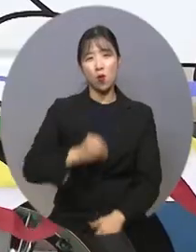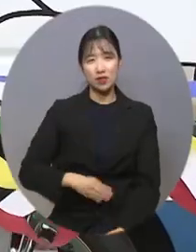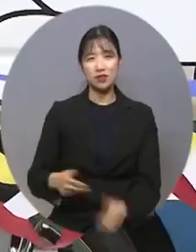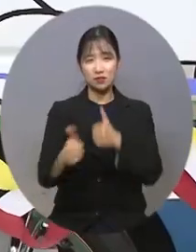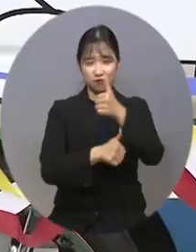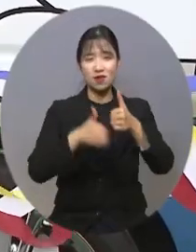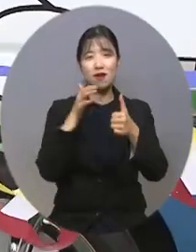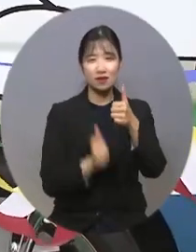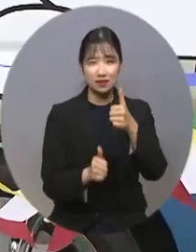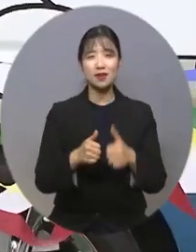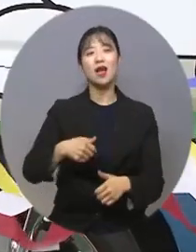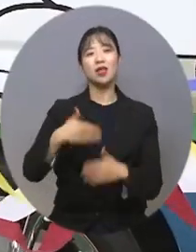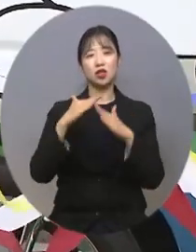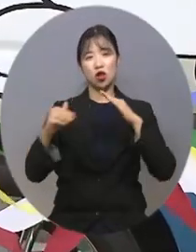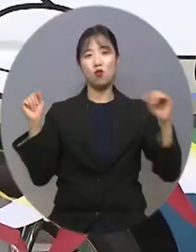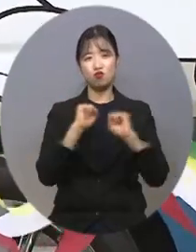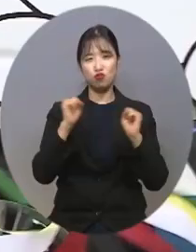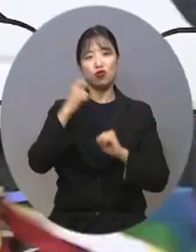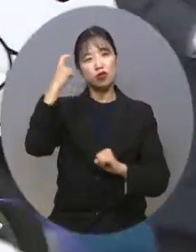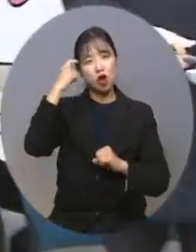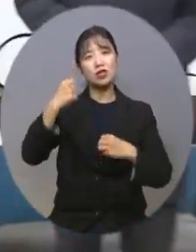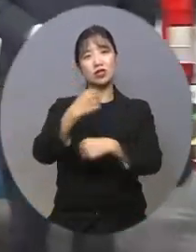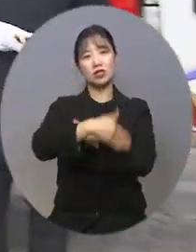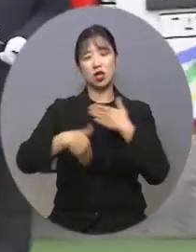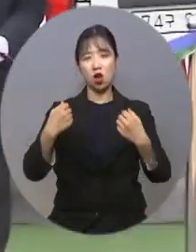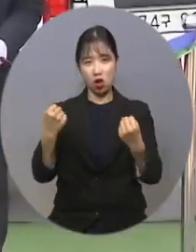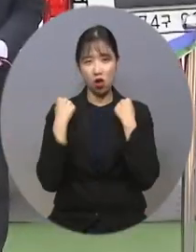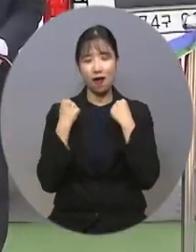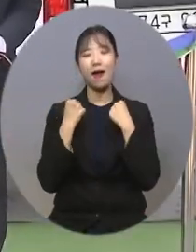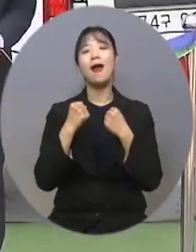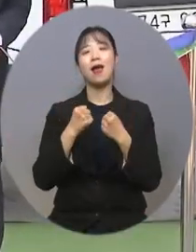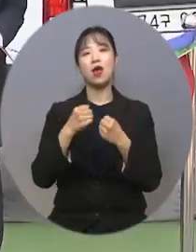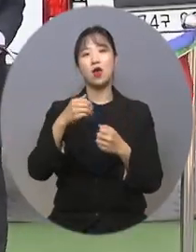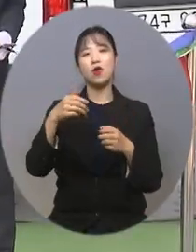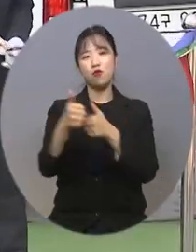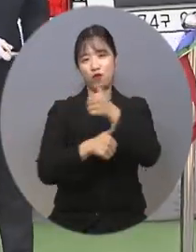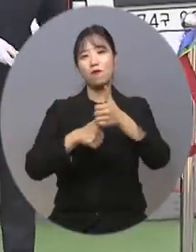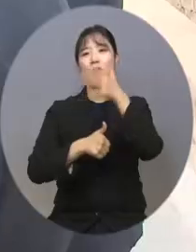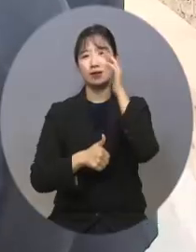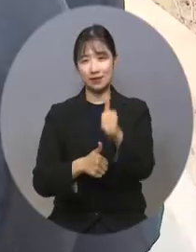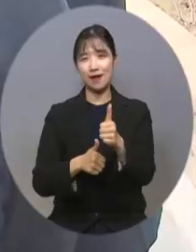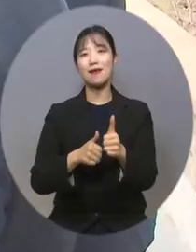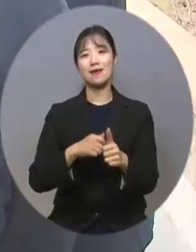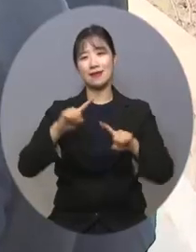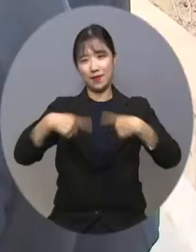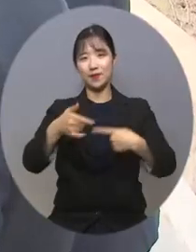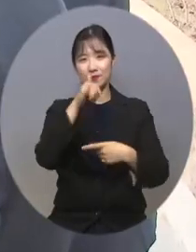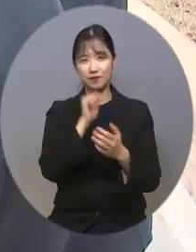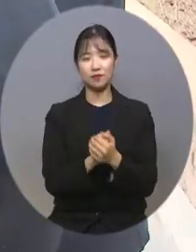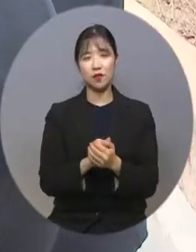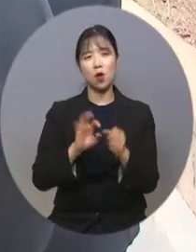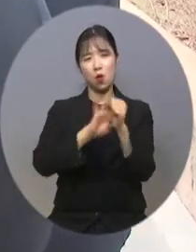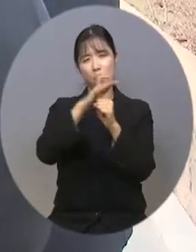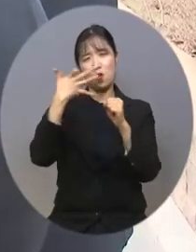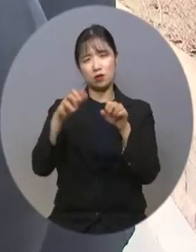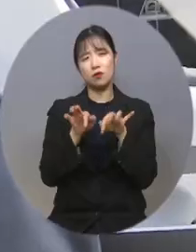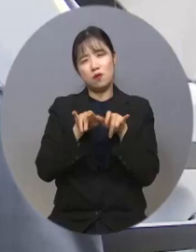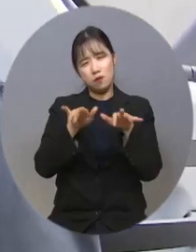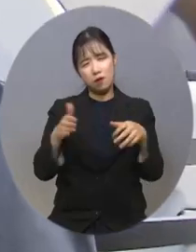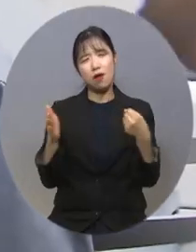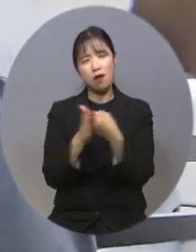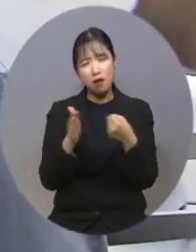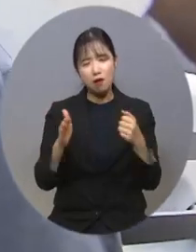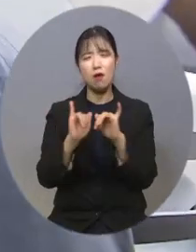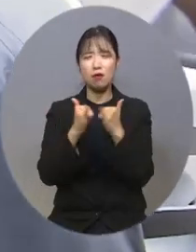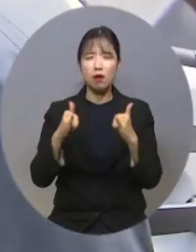이상열 전북정신건강복지센터장 등 주요 인사들이 참석했습니다. 코로나19 확산 재난 상황에서